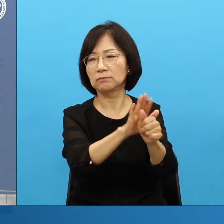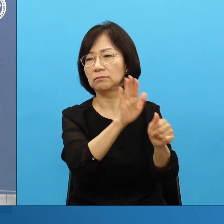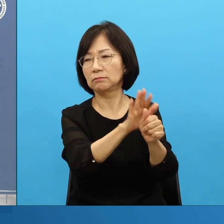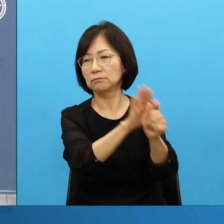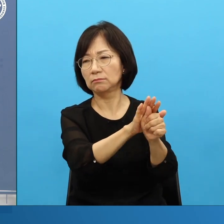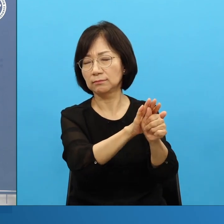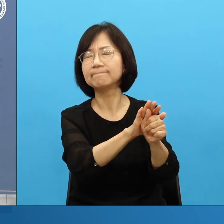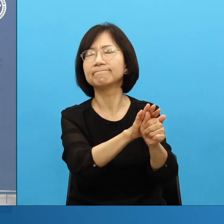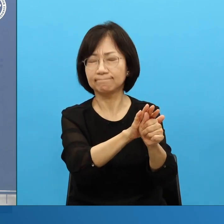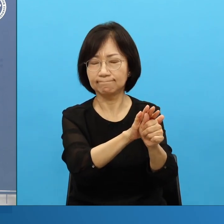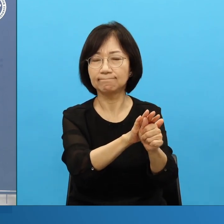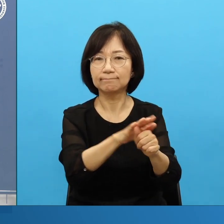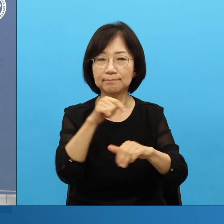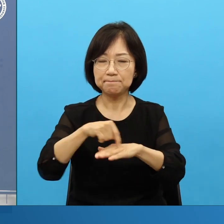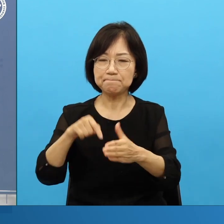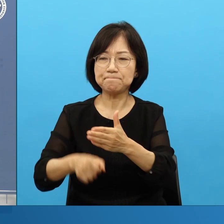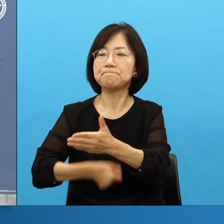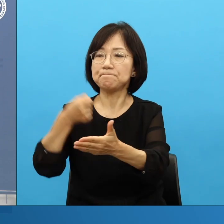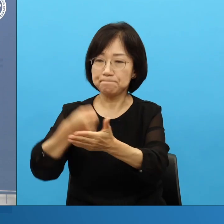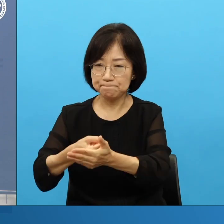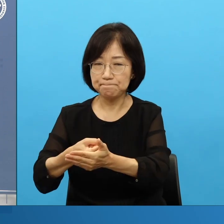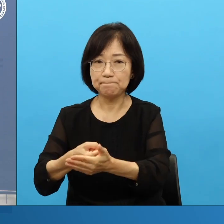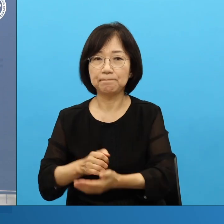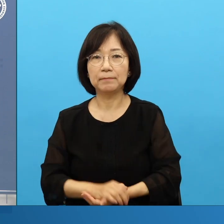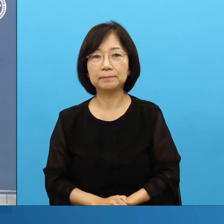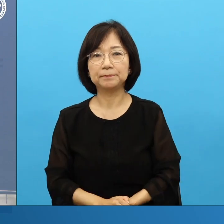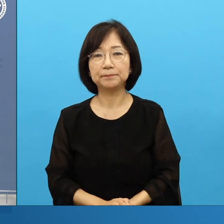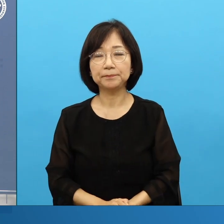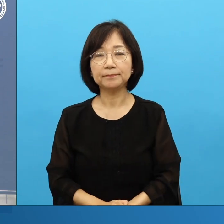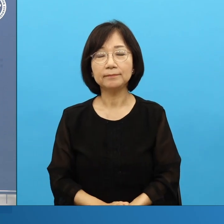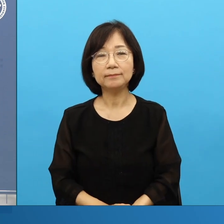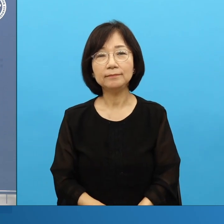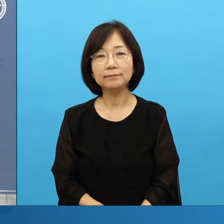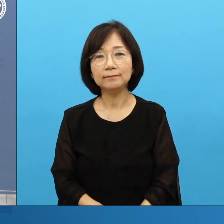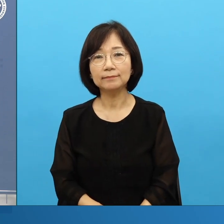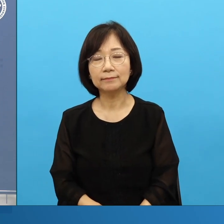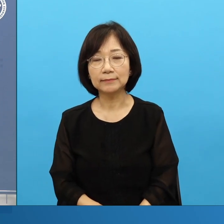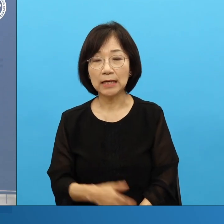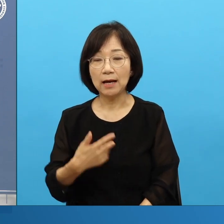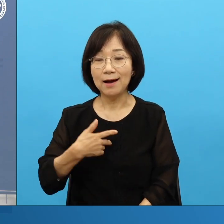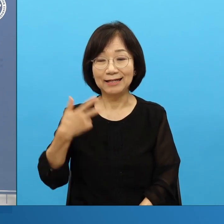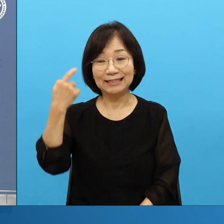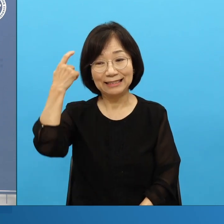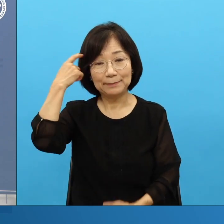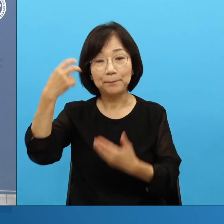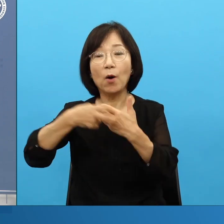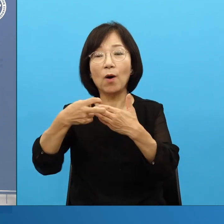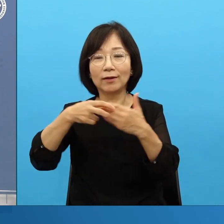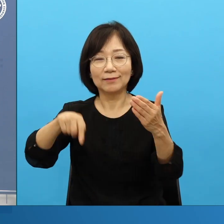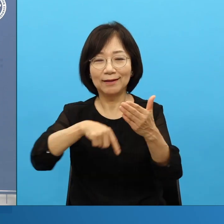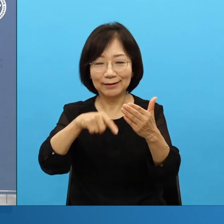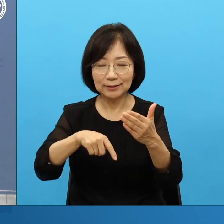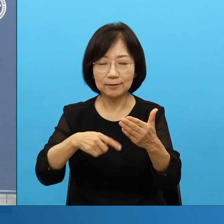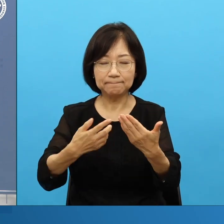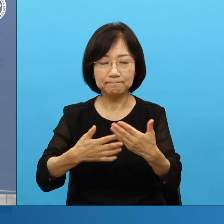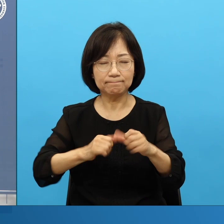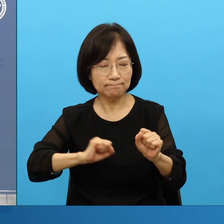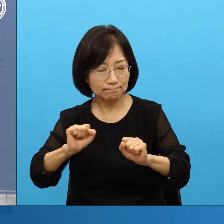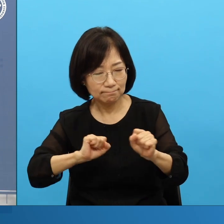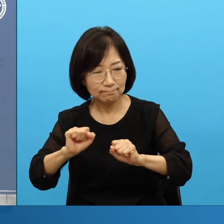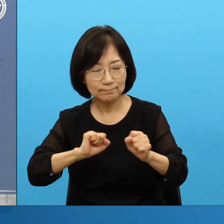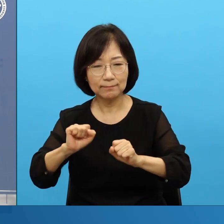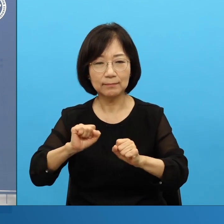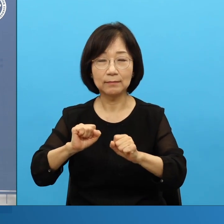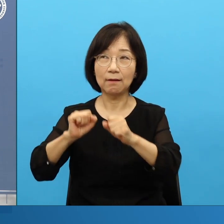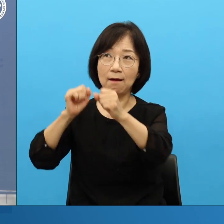잘 아시지 않습니까? 그래서 이제 병원에 들어가 다시 이 사명을 감당하기 사역을 한 거예요. And you know this very well. This person continued to take on her